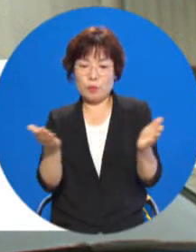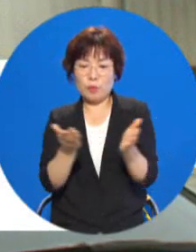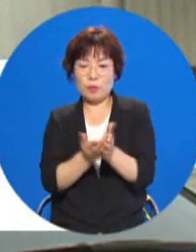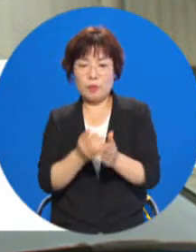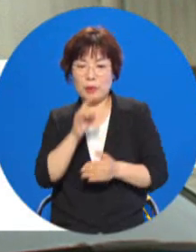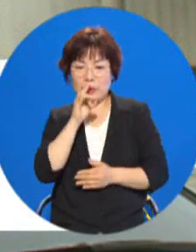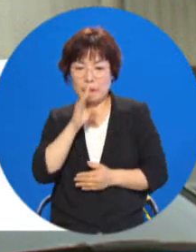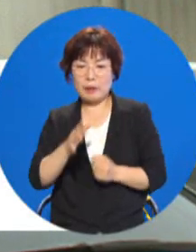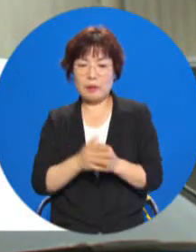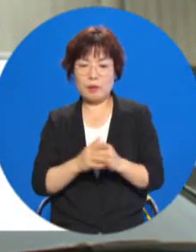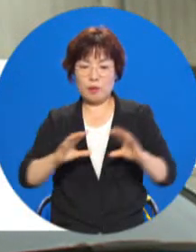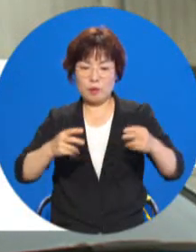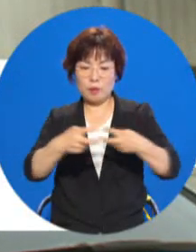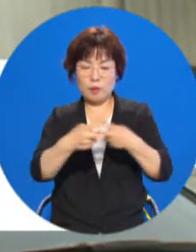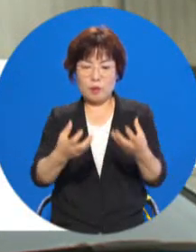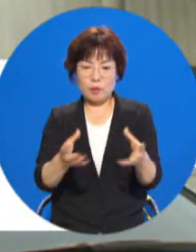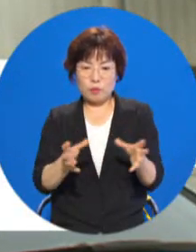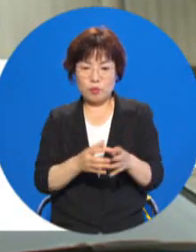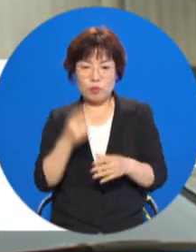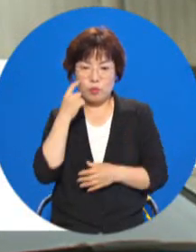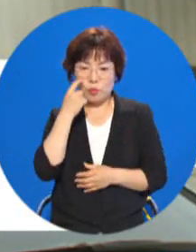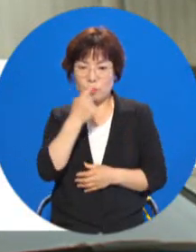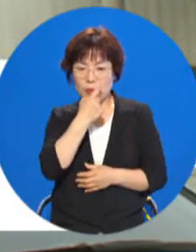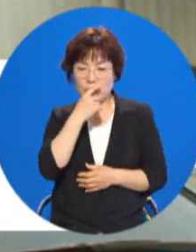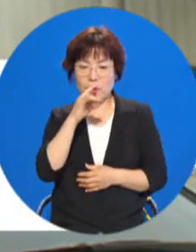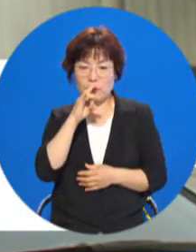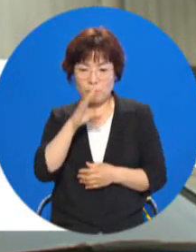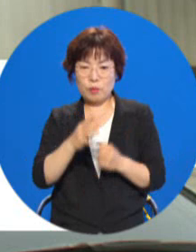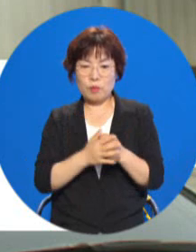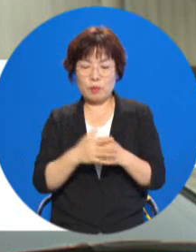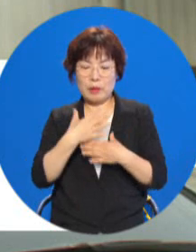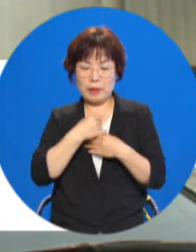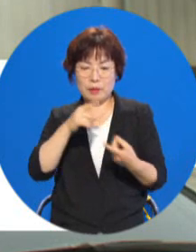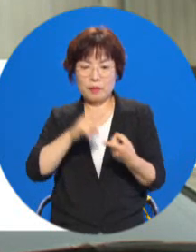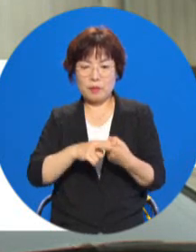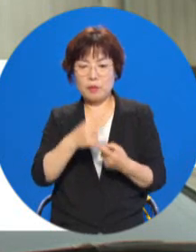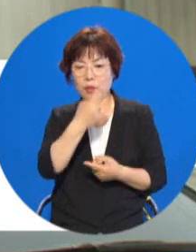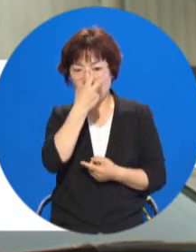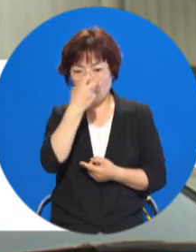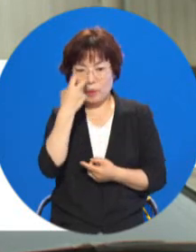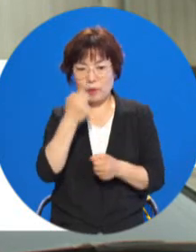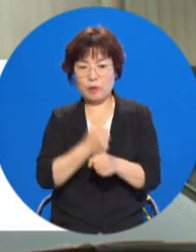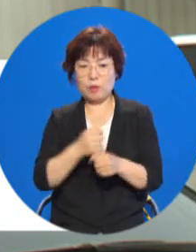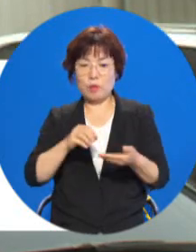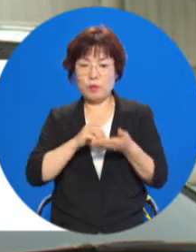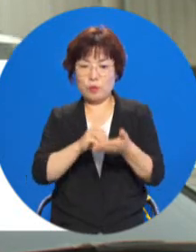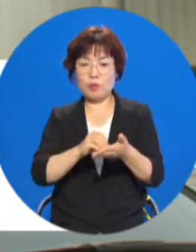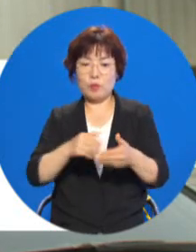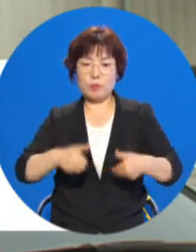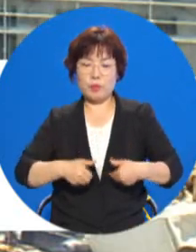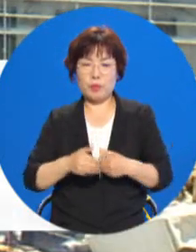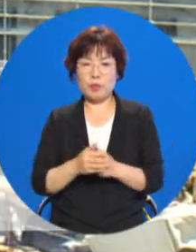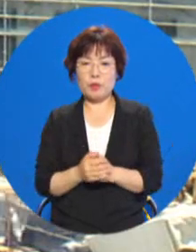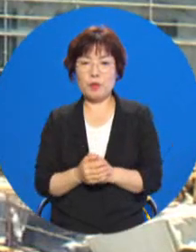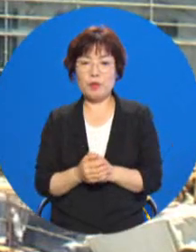안 됩니다. 그거를 국토부에서 검증을 하고 안전성을 인정하고 그 등록 장비로 등록을 해줘야